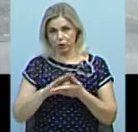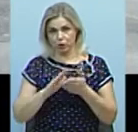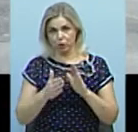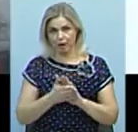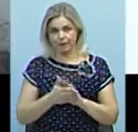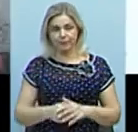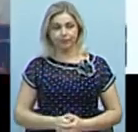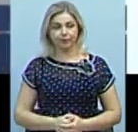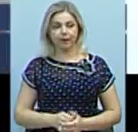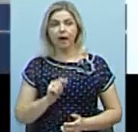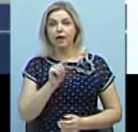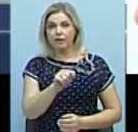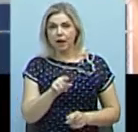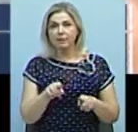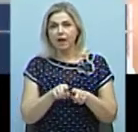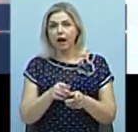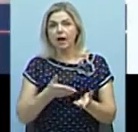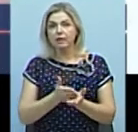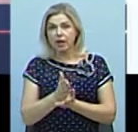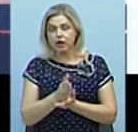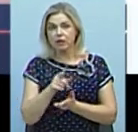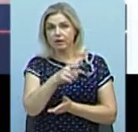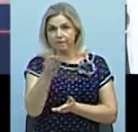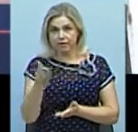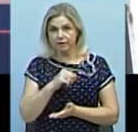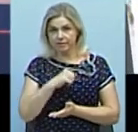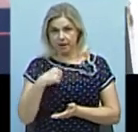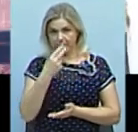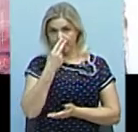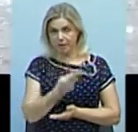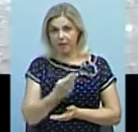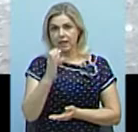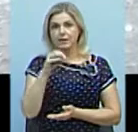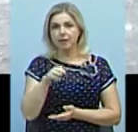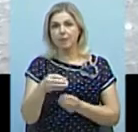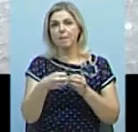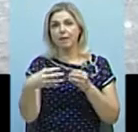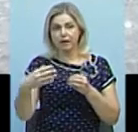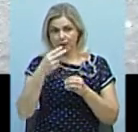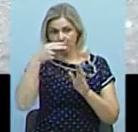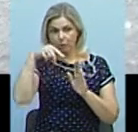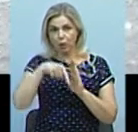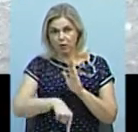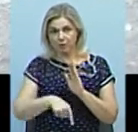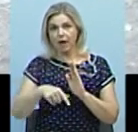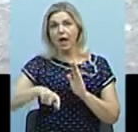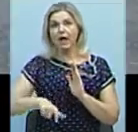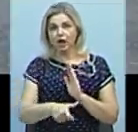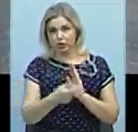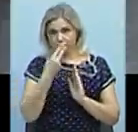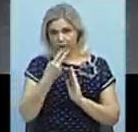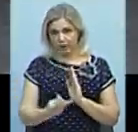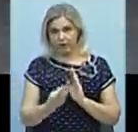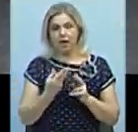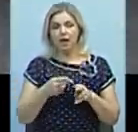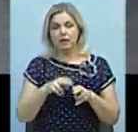Там така тріщина, ви самі бачили. Там така щілина, ви самі бачили, сантиметрів 15 просвіт, видно річку. Та це